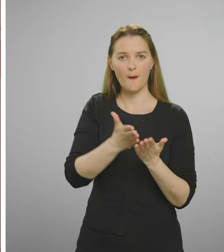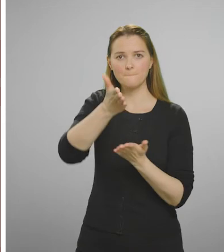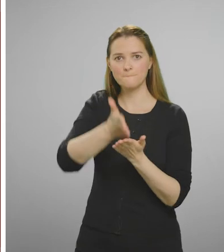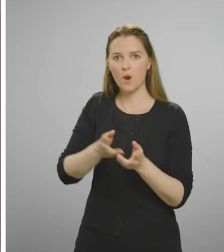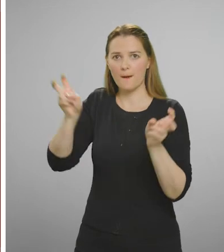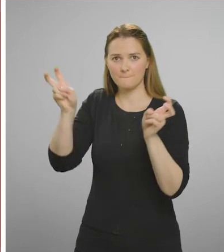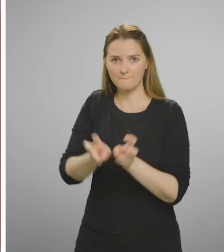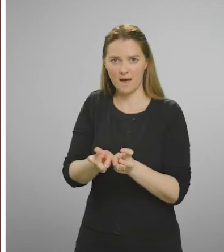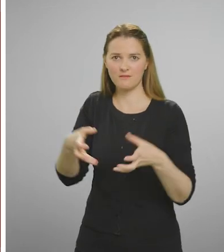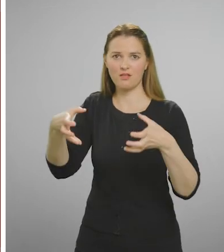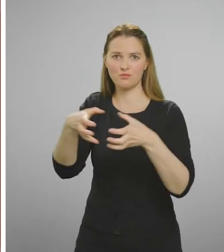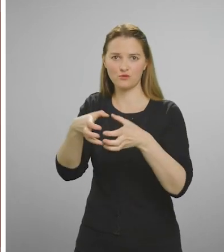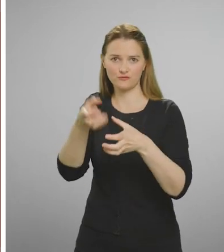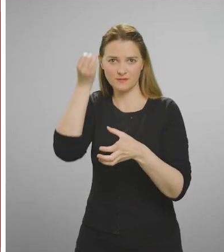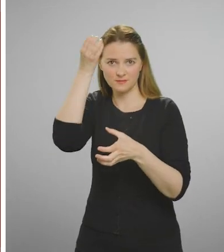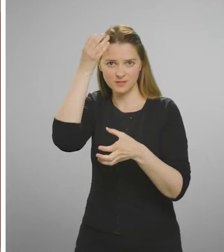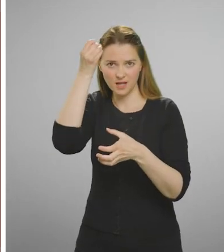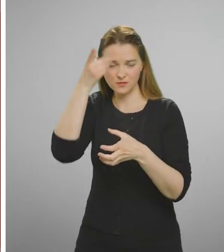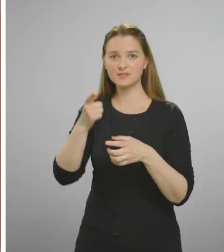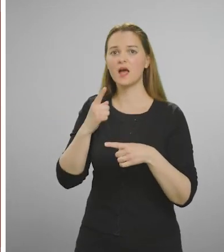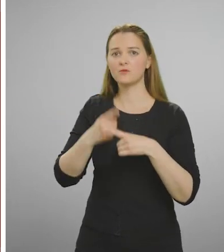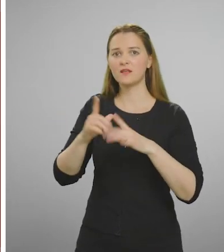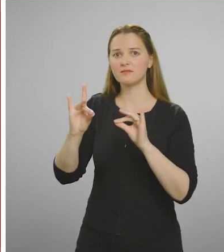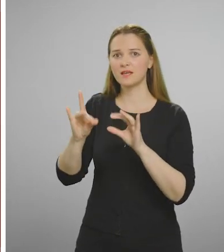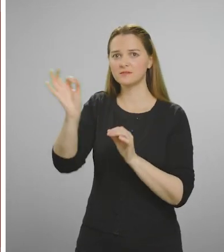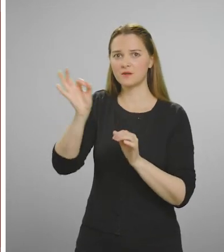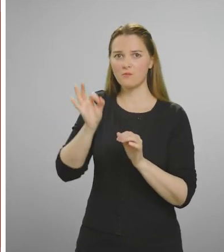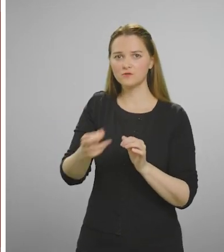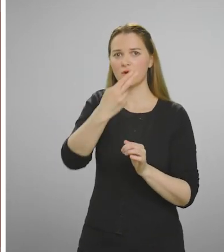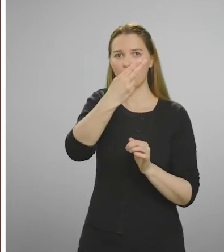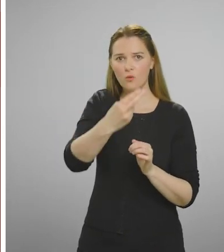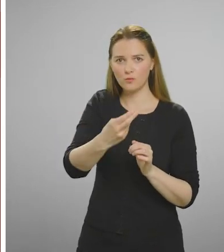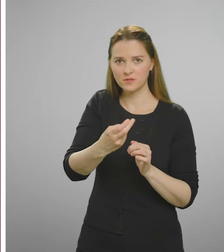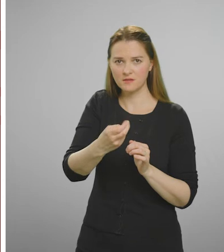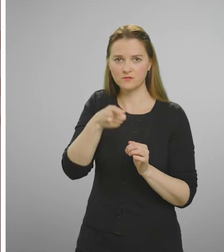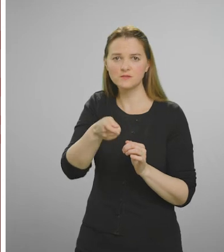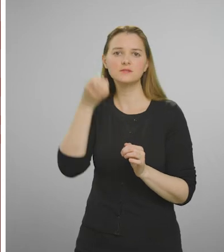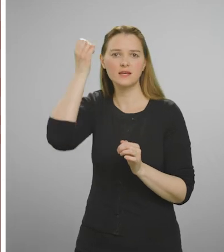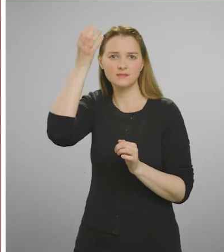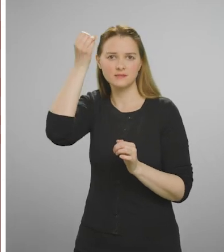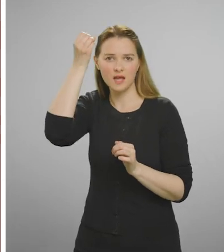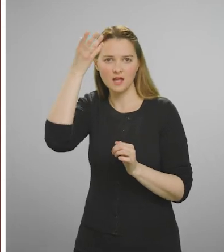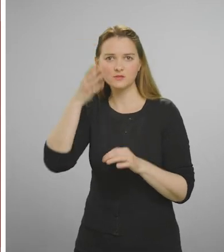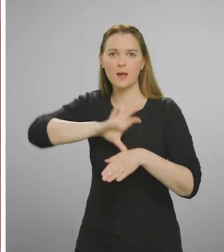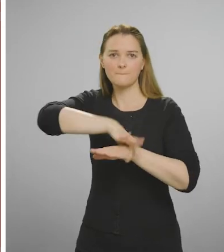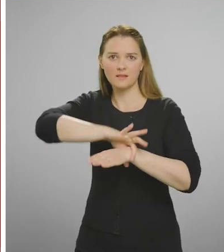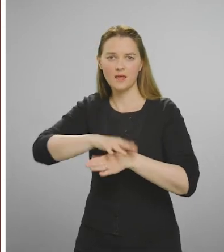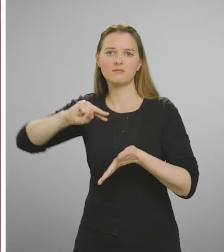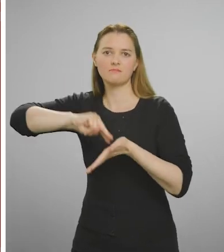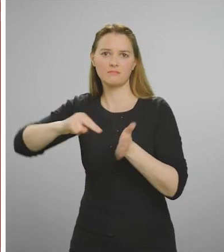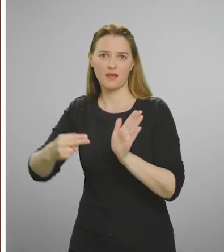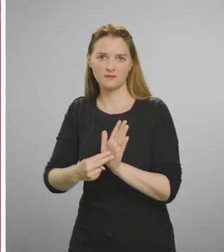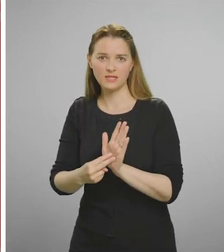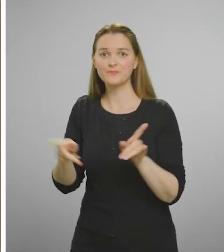književnost, upola manje djela u području društvenih znanosti i 10% naslova iz područja umjetnosti,